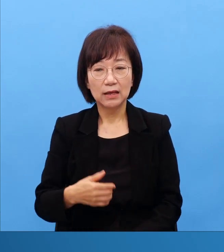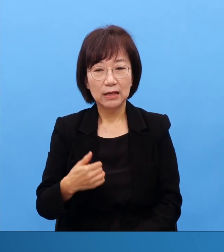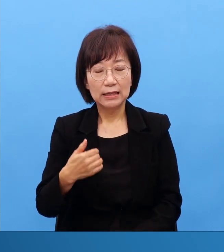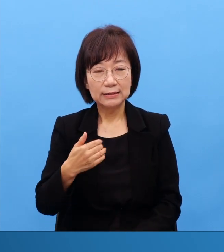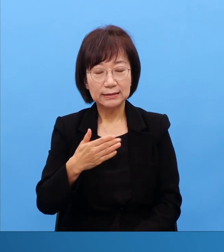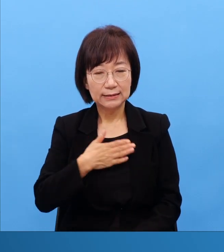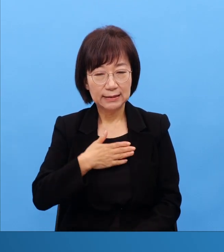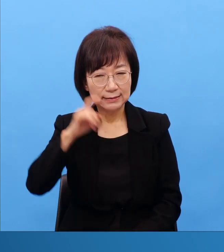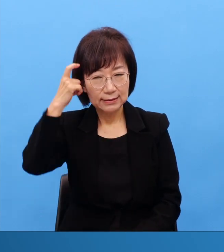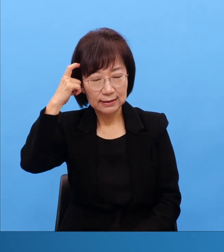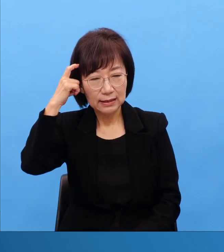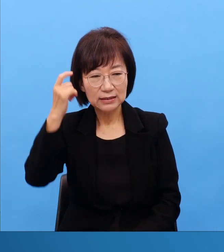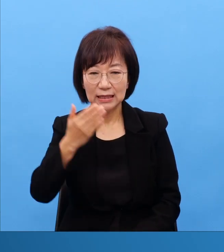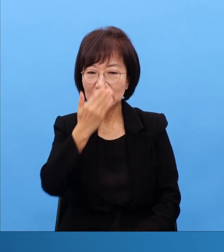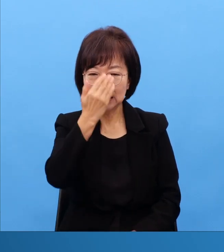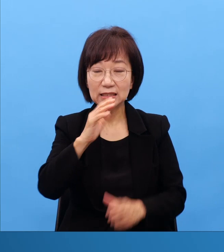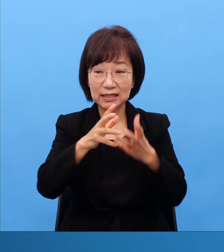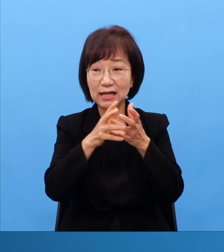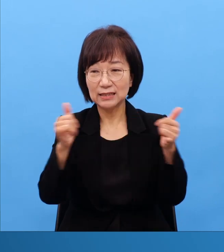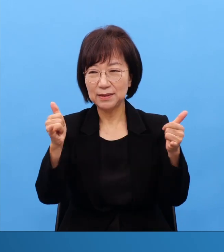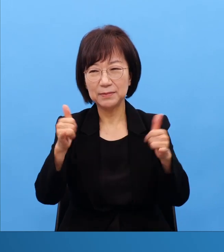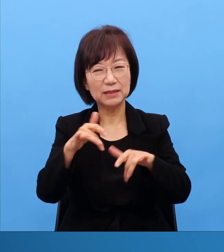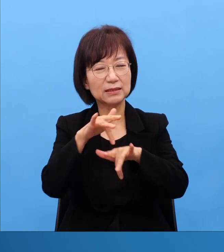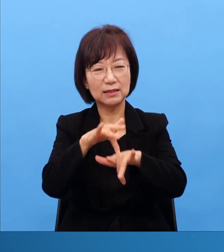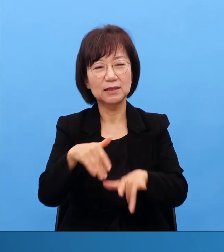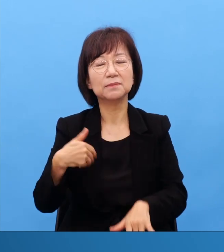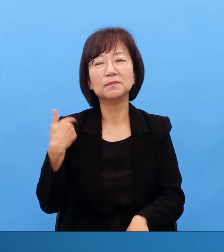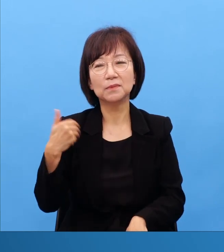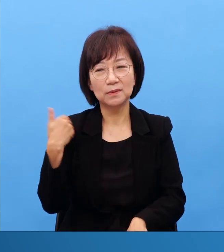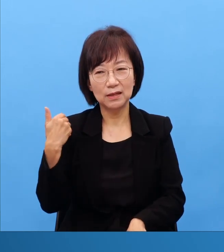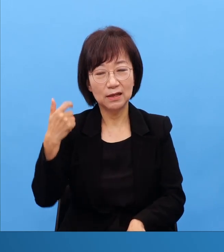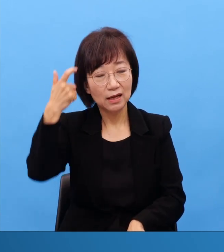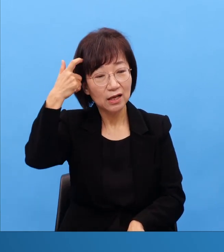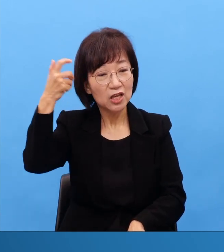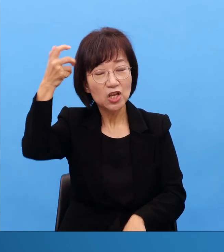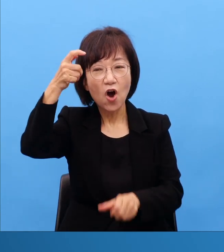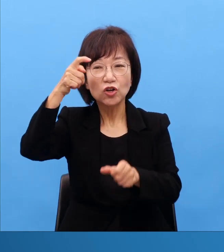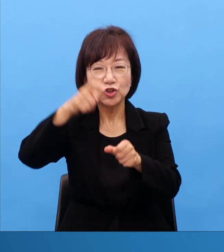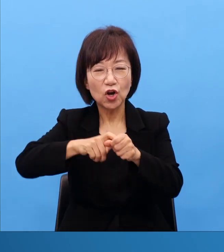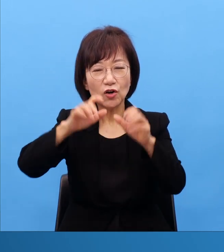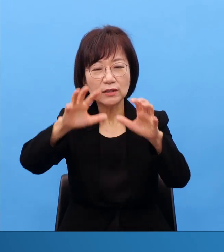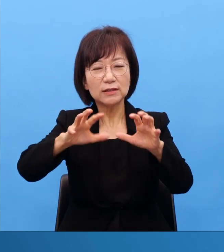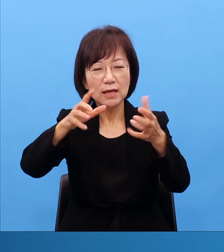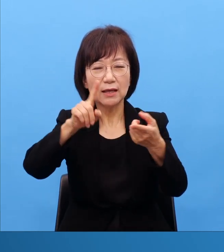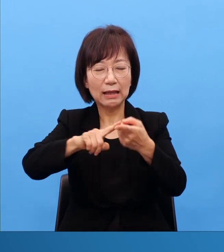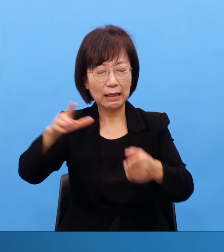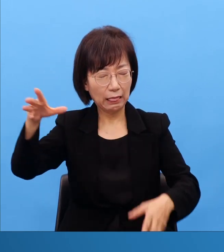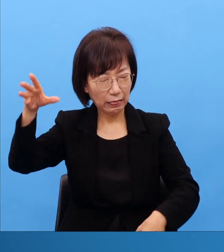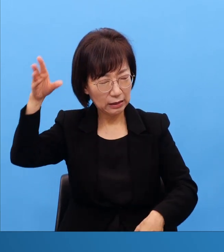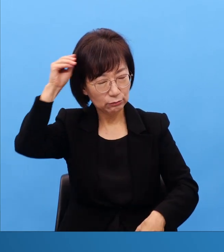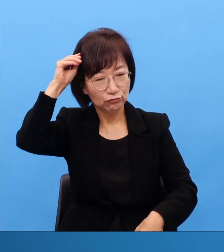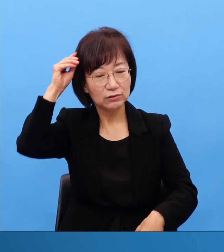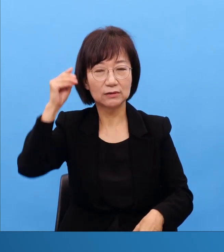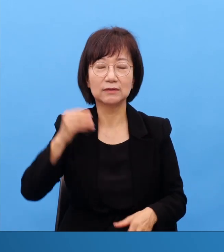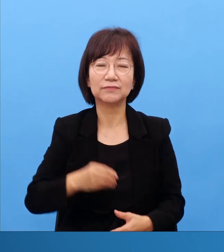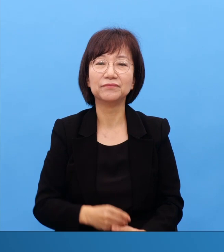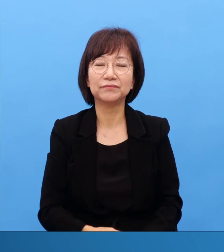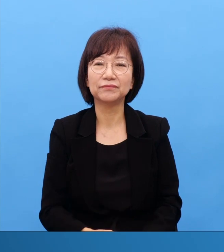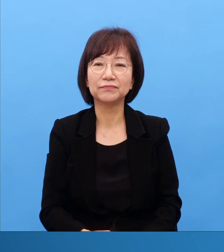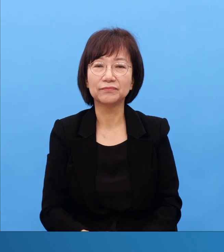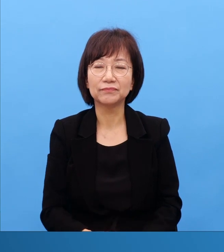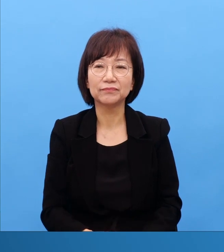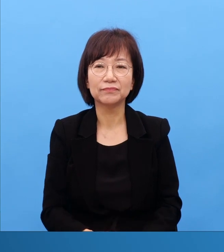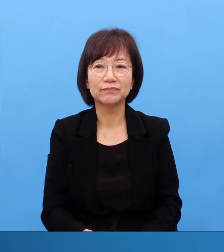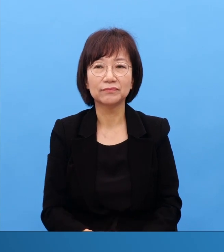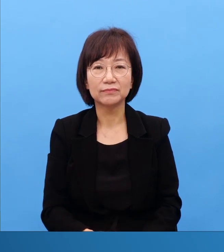perspective, it appears they don't even know what Satan is. 사탄이 모르니까 영적 세계 당연히 모르죠. Because they don't know Satan, rightfully so, they don't know about the